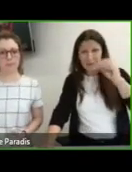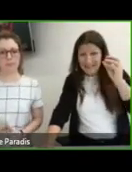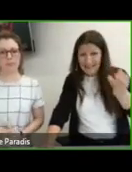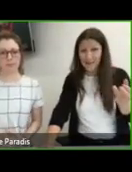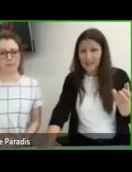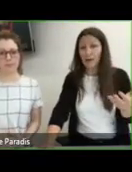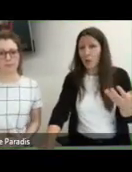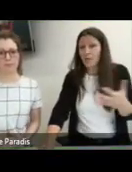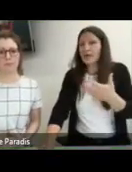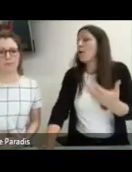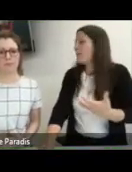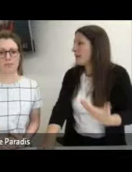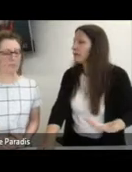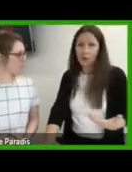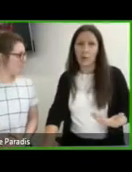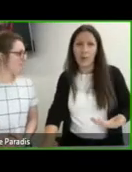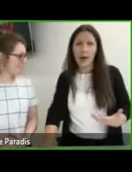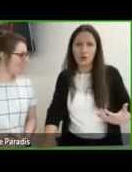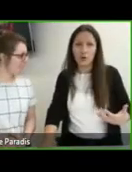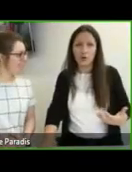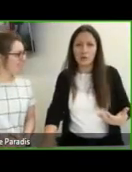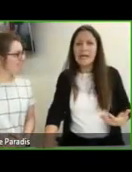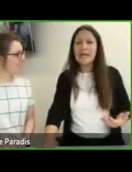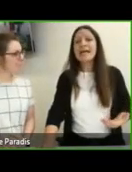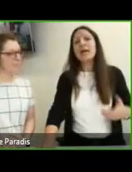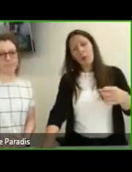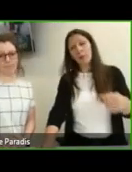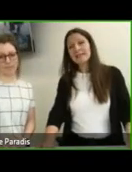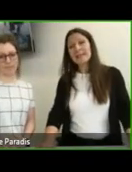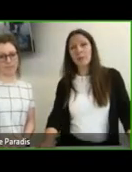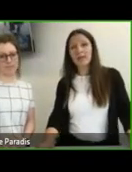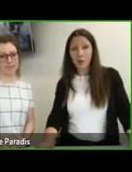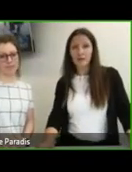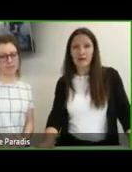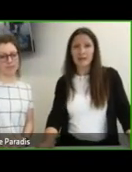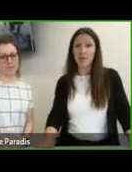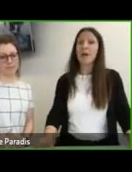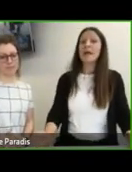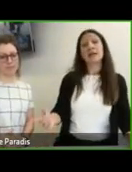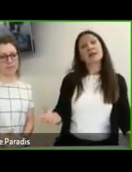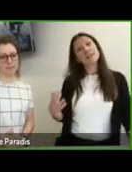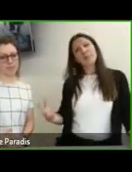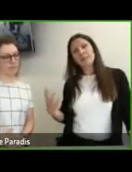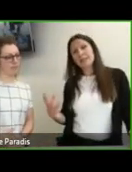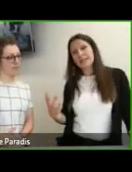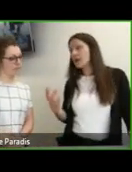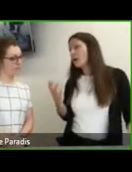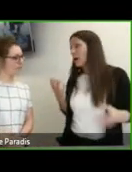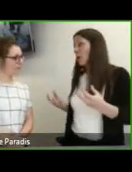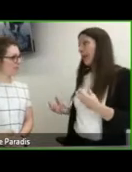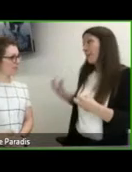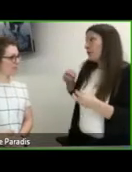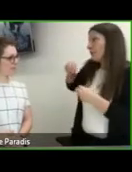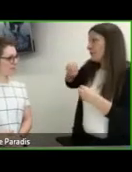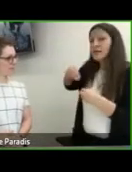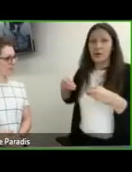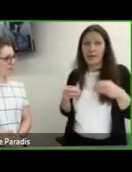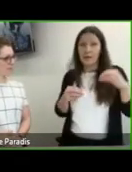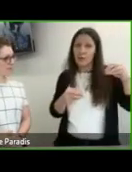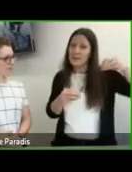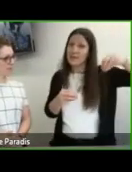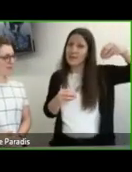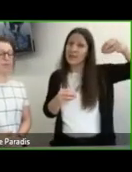plus spécifiques aux phénomènes dont on parle aujourd'hui. Le premier, c'est le biais de confirmation. Et là, si vous mixez ça à la bulle de